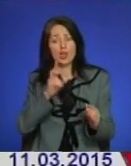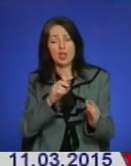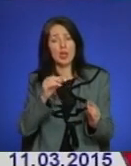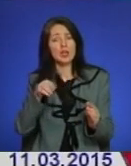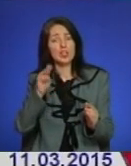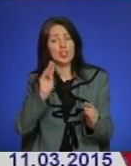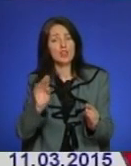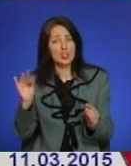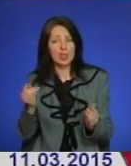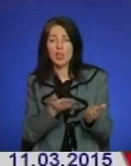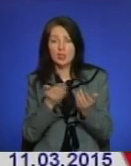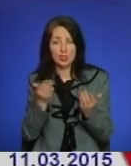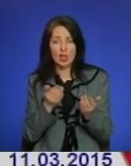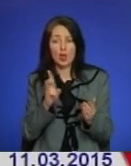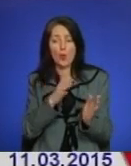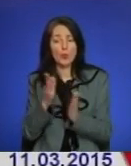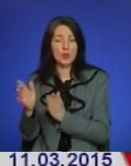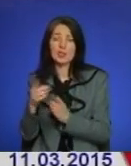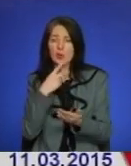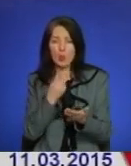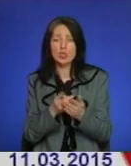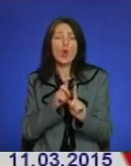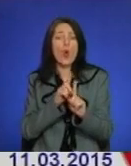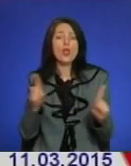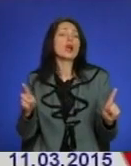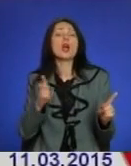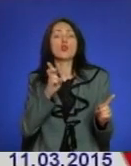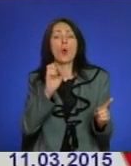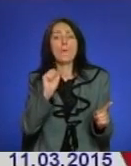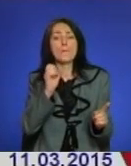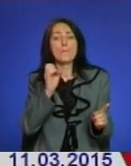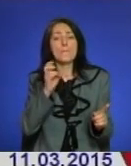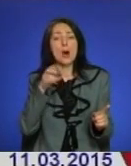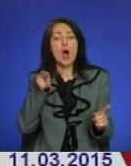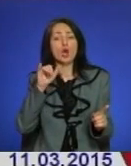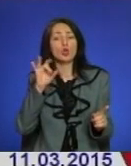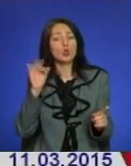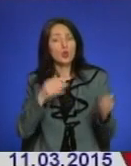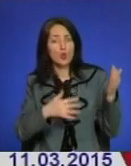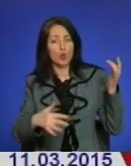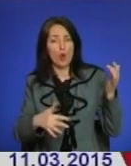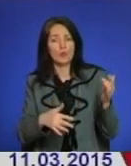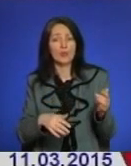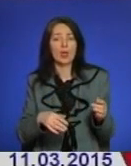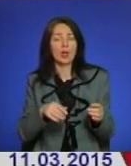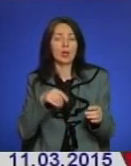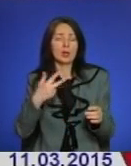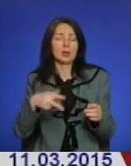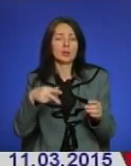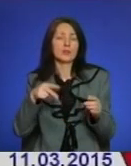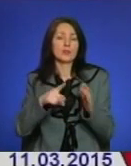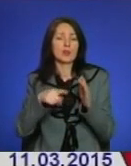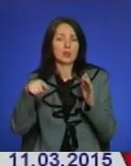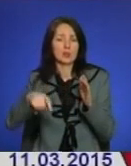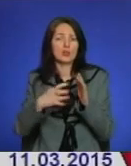бібліотеці представили й унікальну бандуру 1953 року, виготовлену майстром Чорнобаєм у таборах